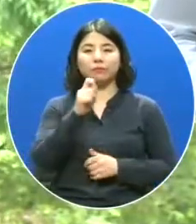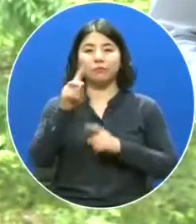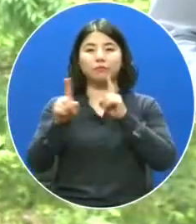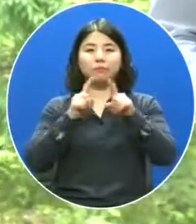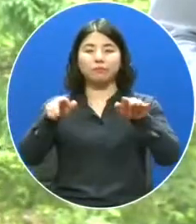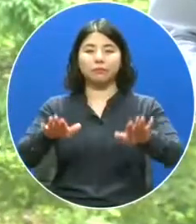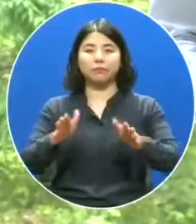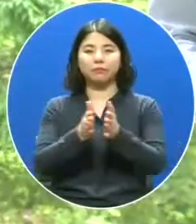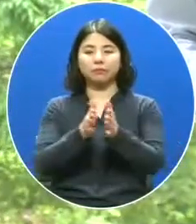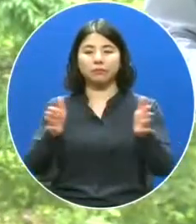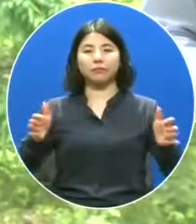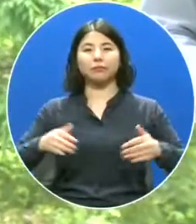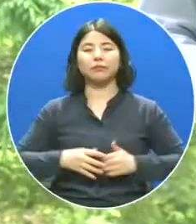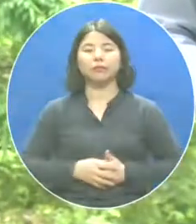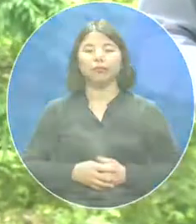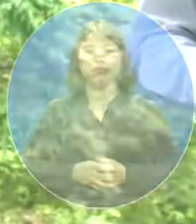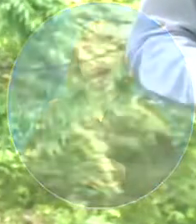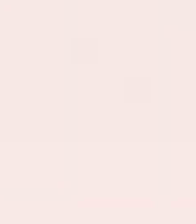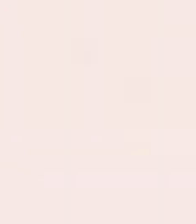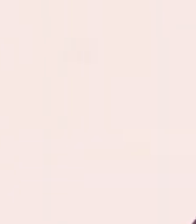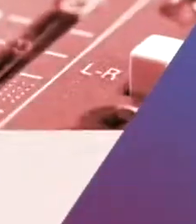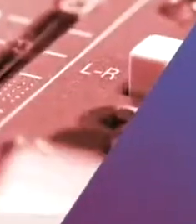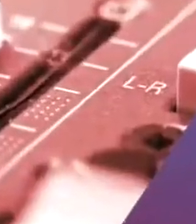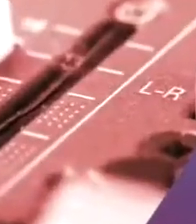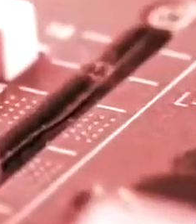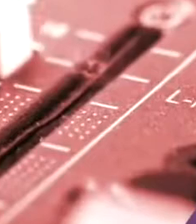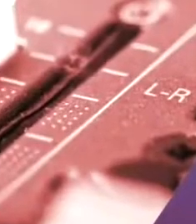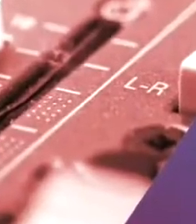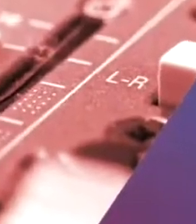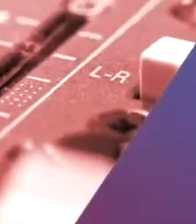TV를 말하다 지금 시작하겠습니다.